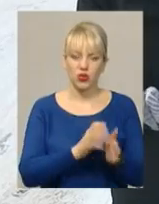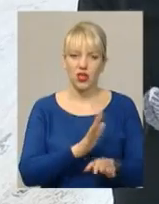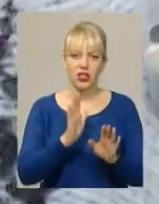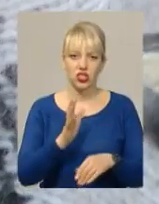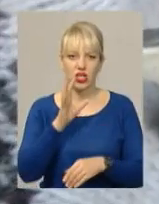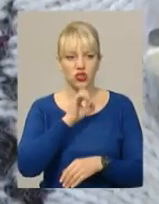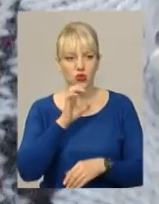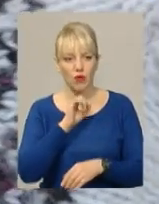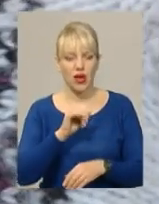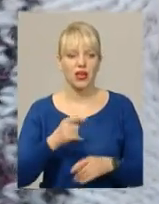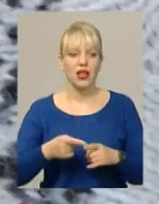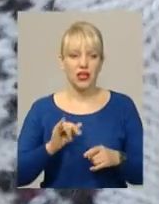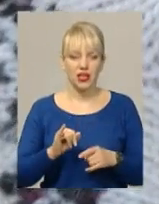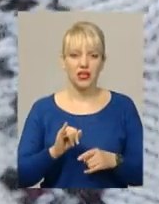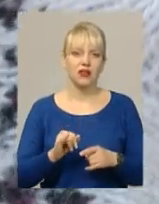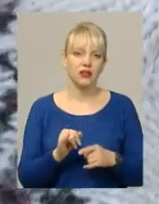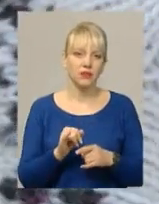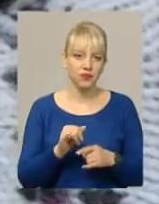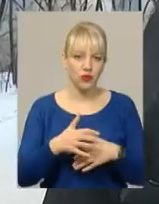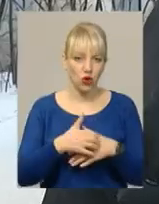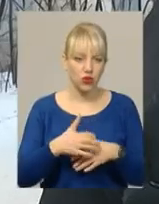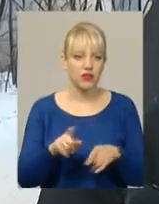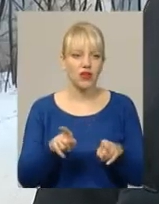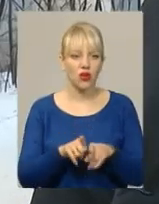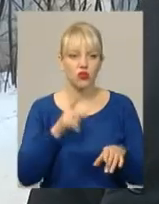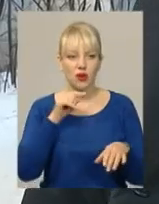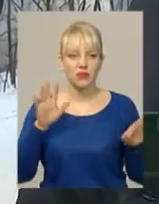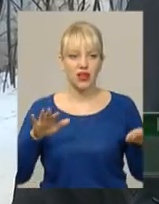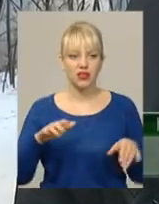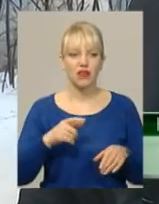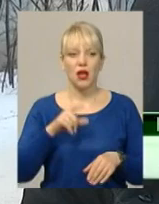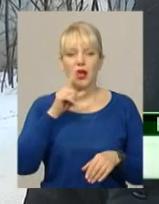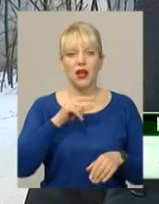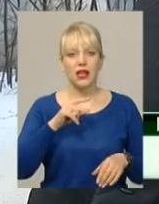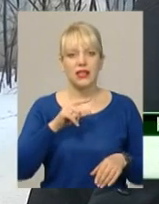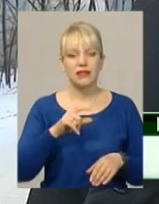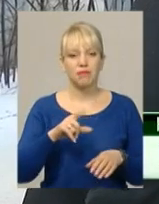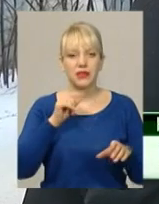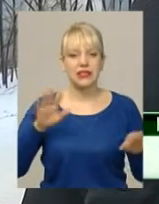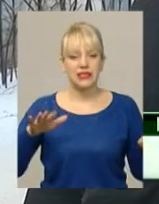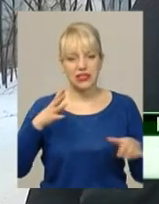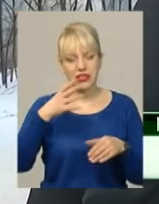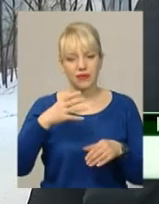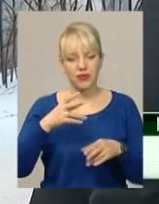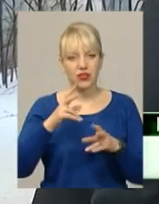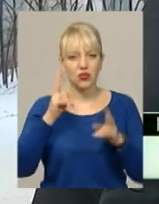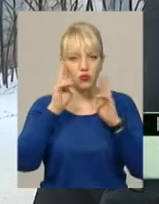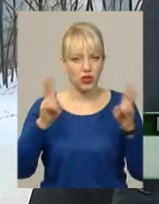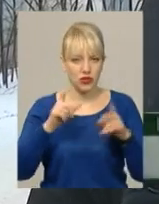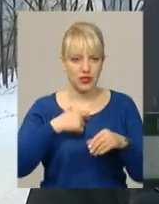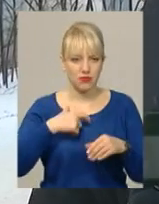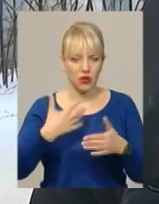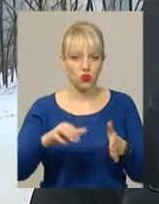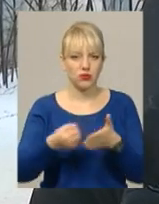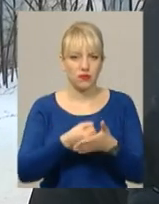котів, а й птахів. Із собою носить пакет із насінням. Вони розучилися і добивати собі пищу, і зігрітися. Тому наша задача –